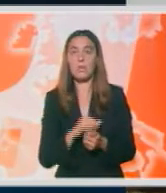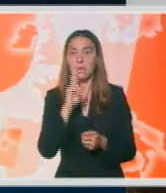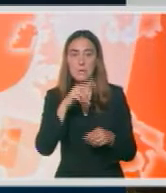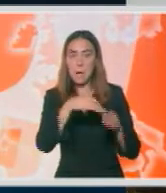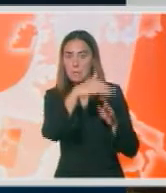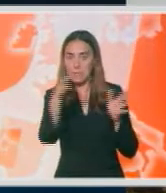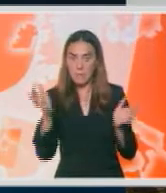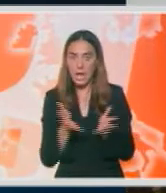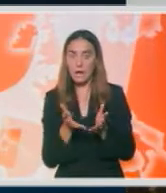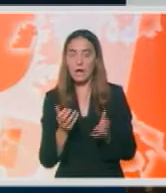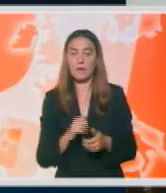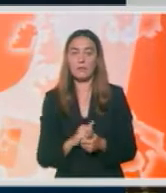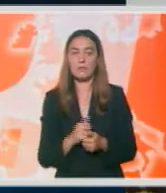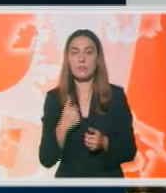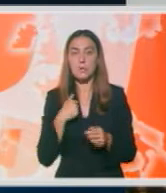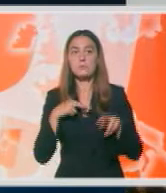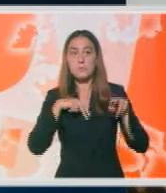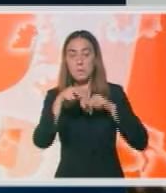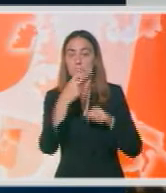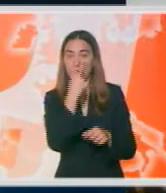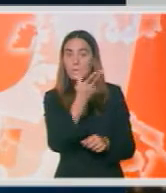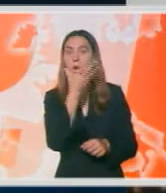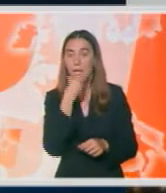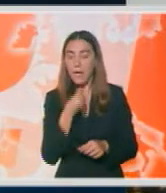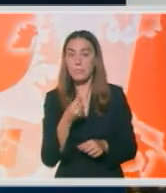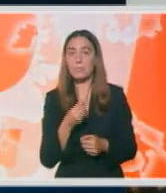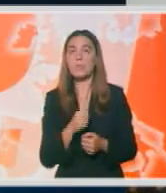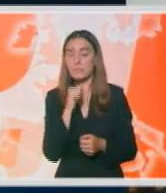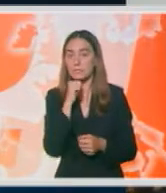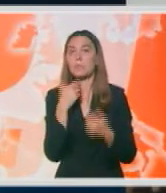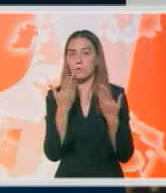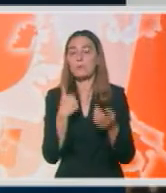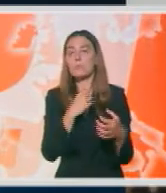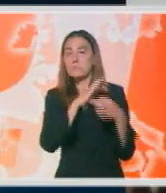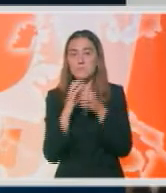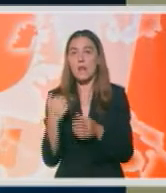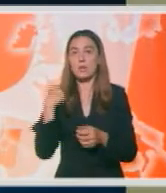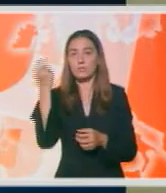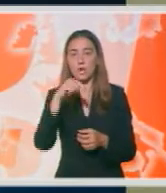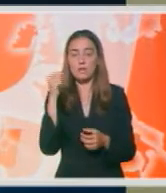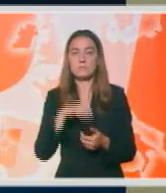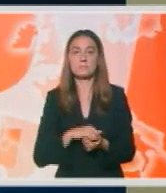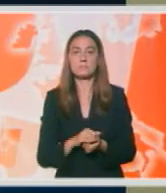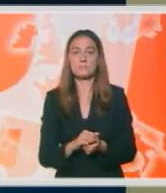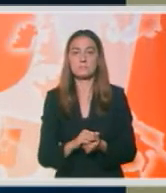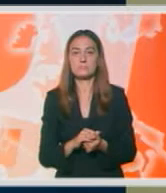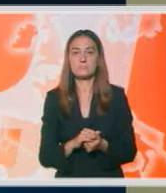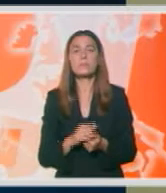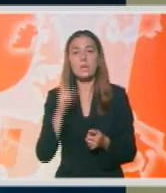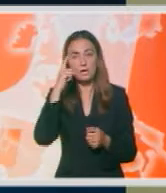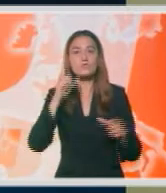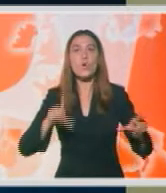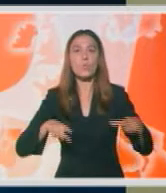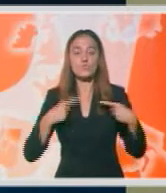bara. Prošao sam, video da je lepo i tako da sam stalno tu Inače